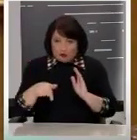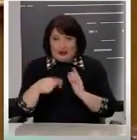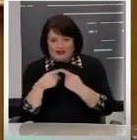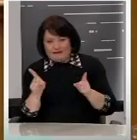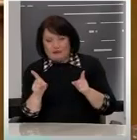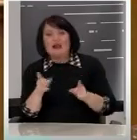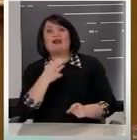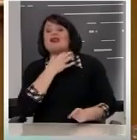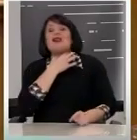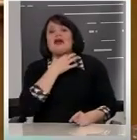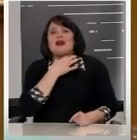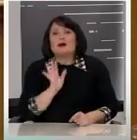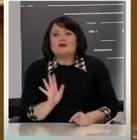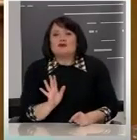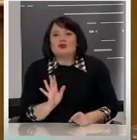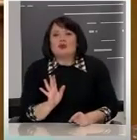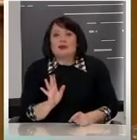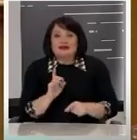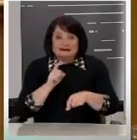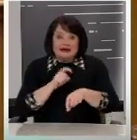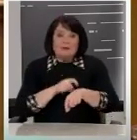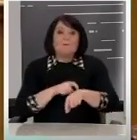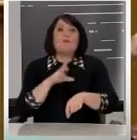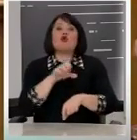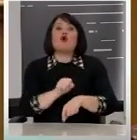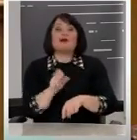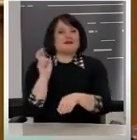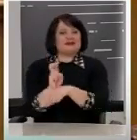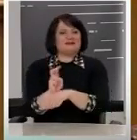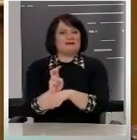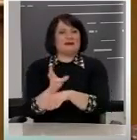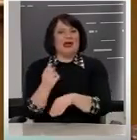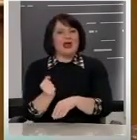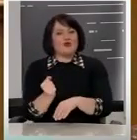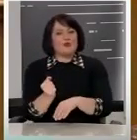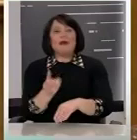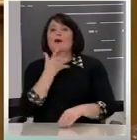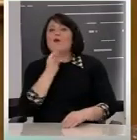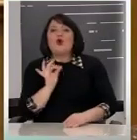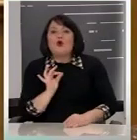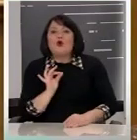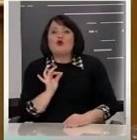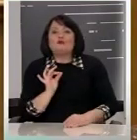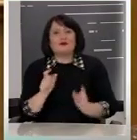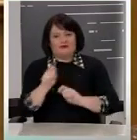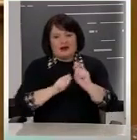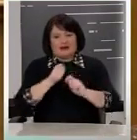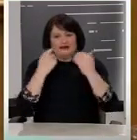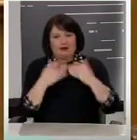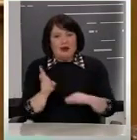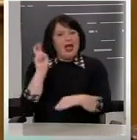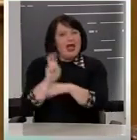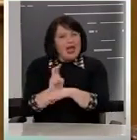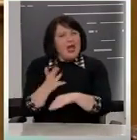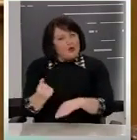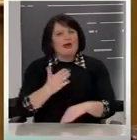ότι δεν χρειαζόμαστε την προληπτική γραμμή πίστωσης, γιατί ακριβώς έχουμε δημιουργήσει αυτά τα